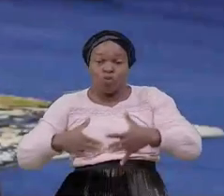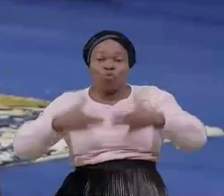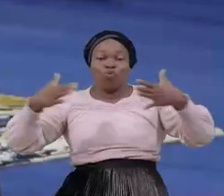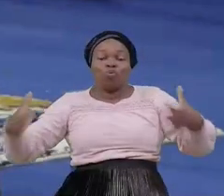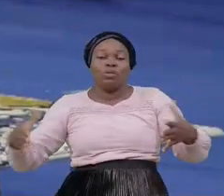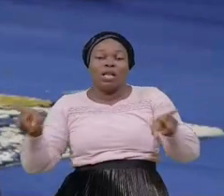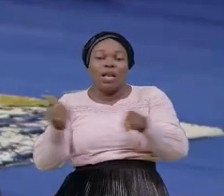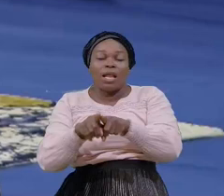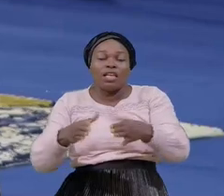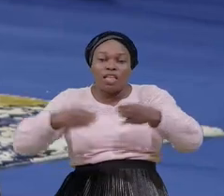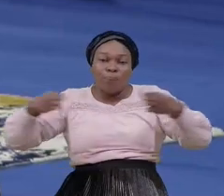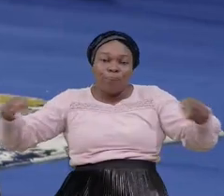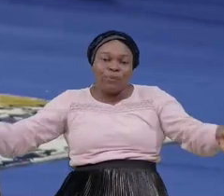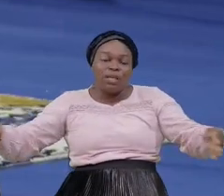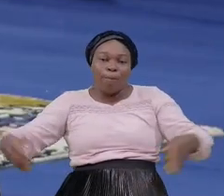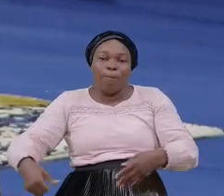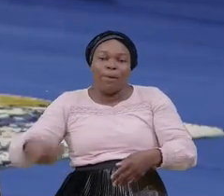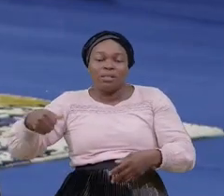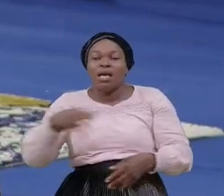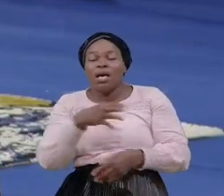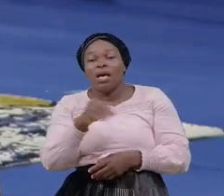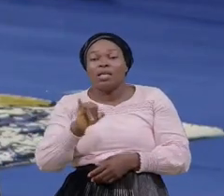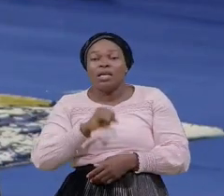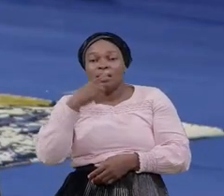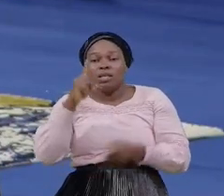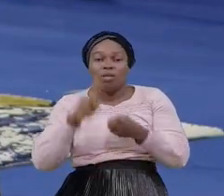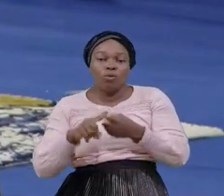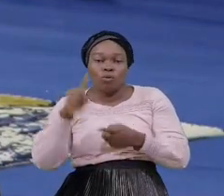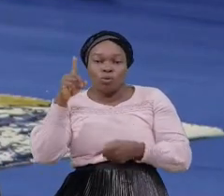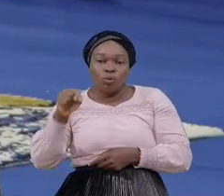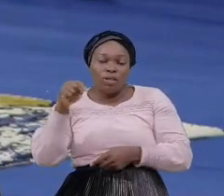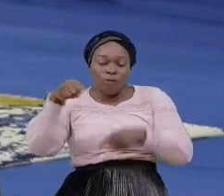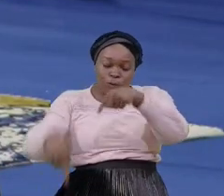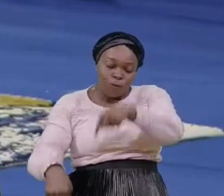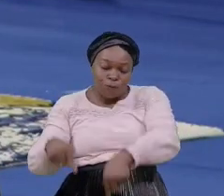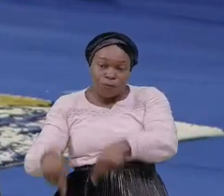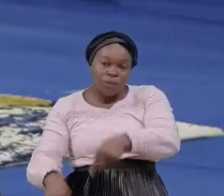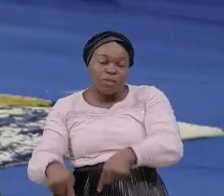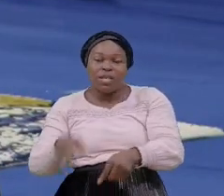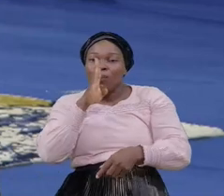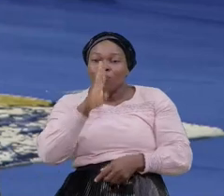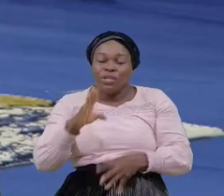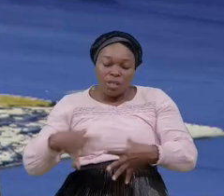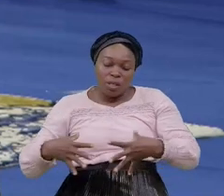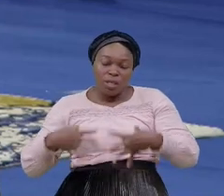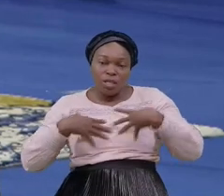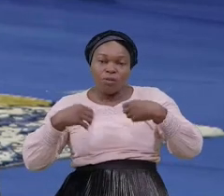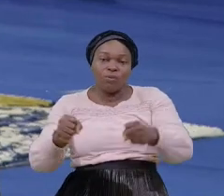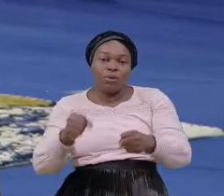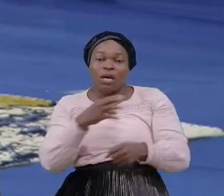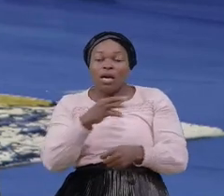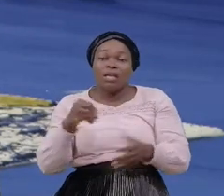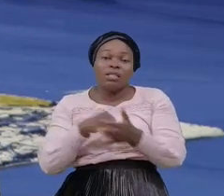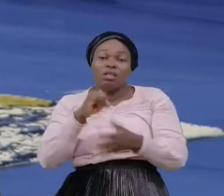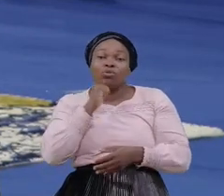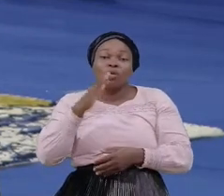la jambe, très enflée, je dis, sois guéri. Aussitôt, ce n'est pas ma